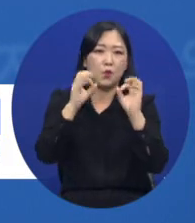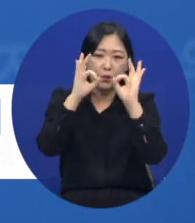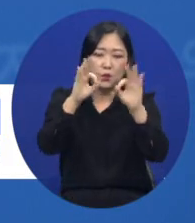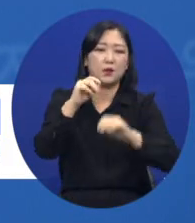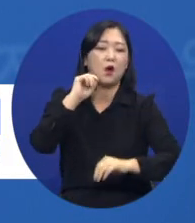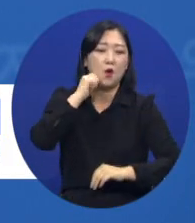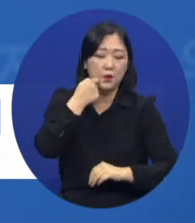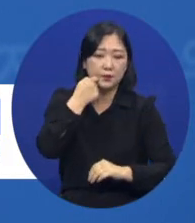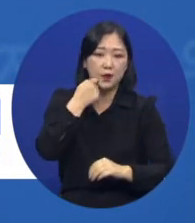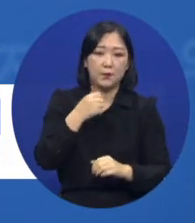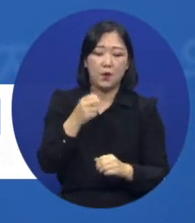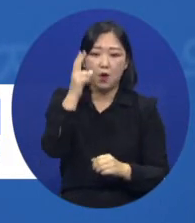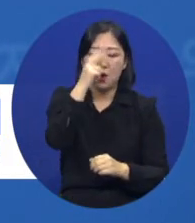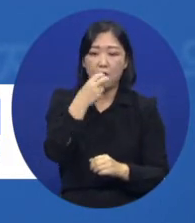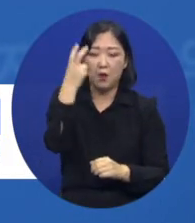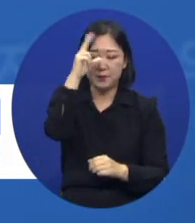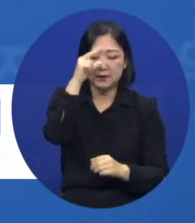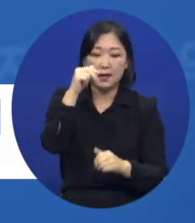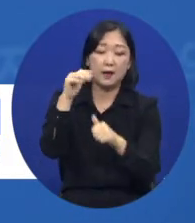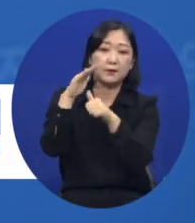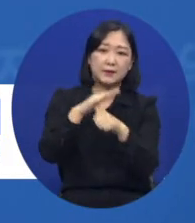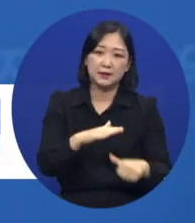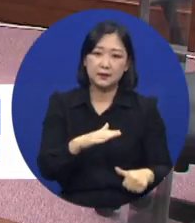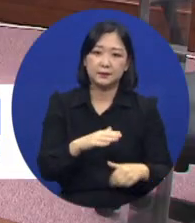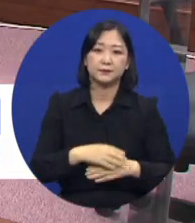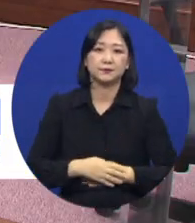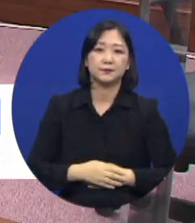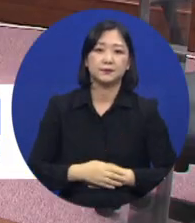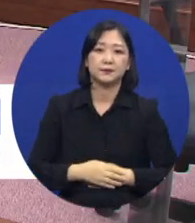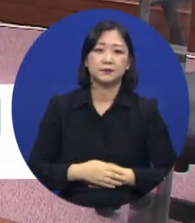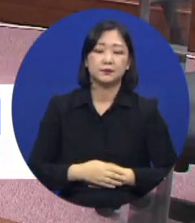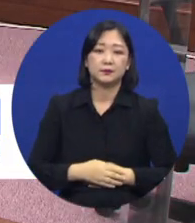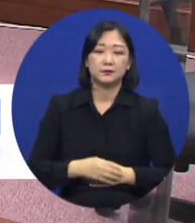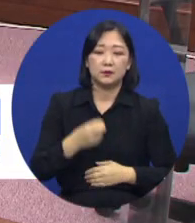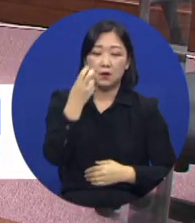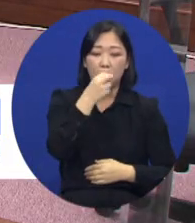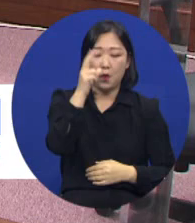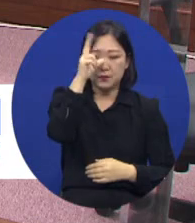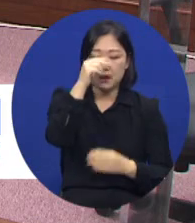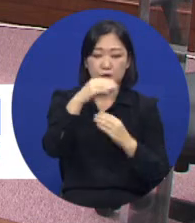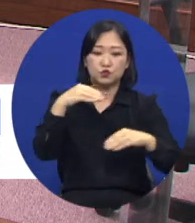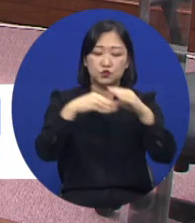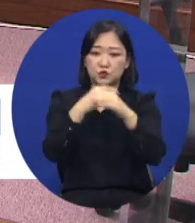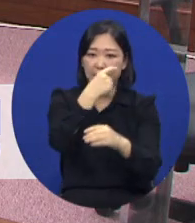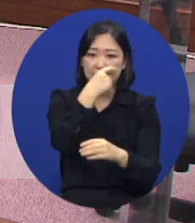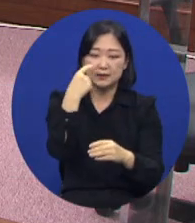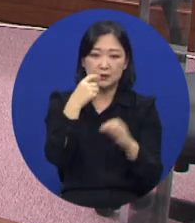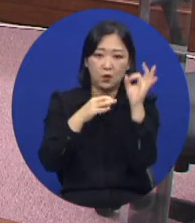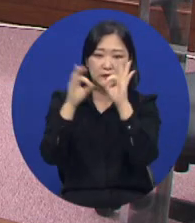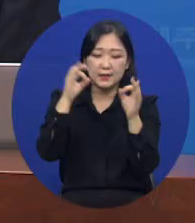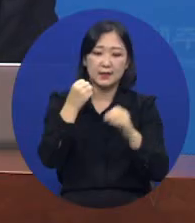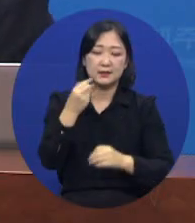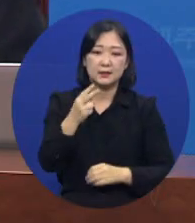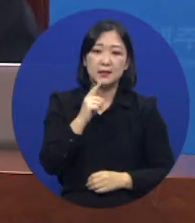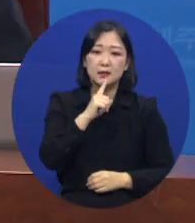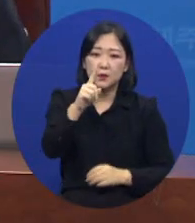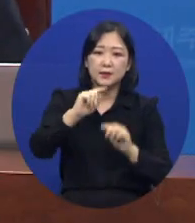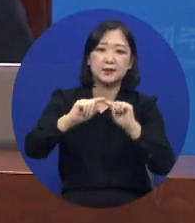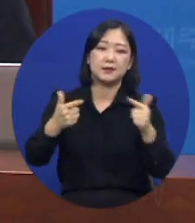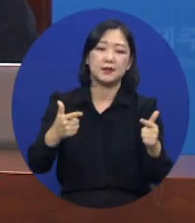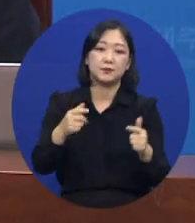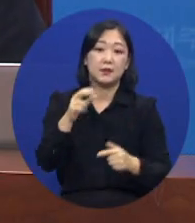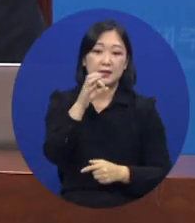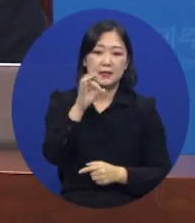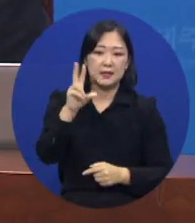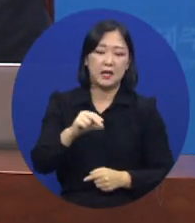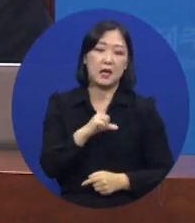어렵다며 검찰에 항소를 기각했습니다. 검찰이 추가적인 증거를 찾아 재상고하지 않으면 양